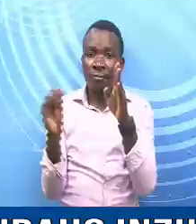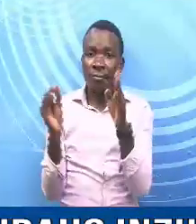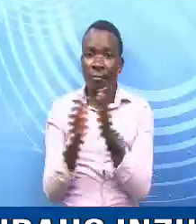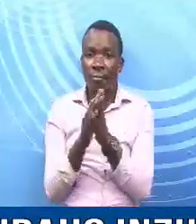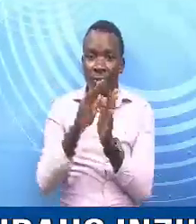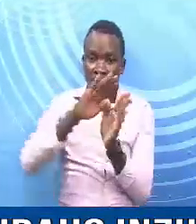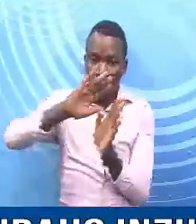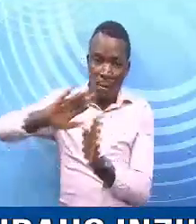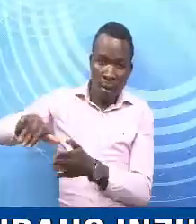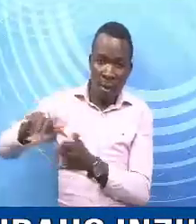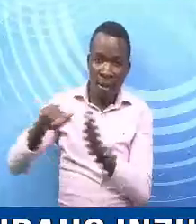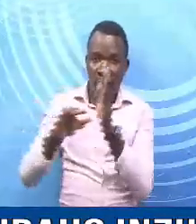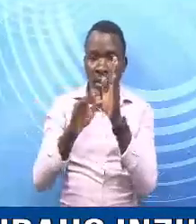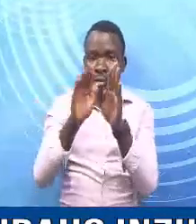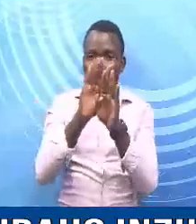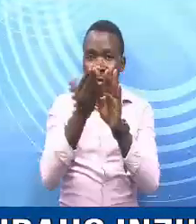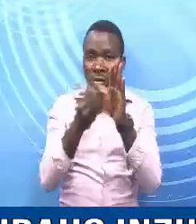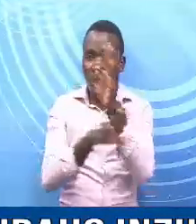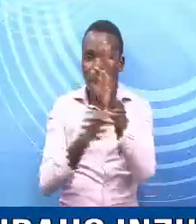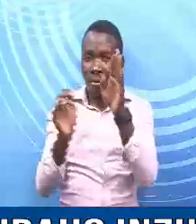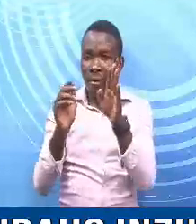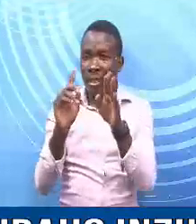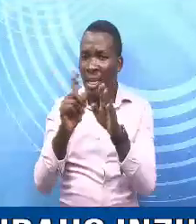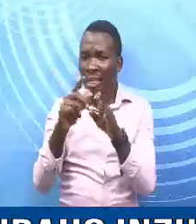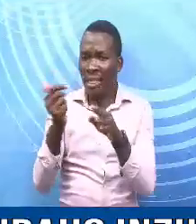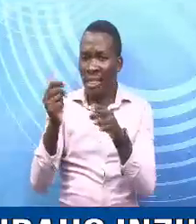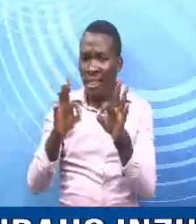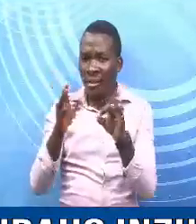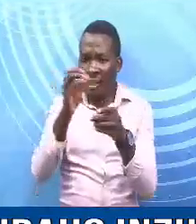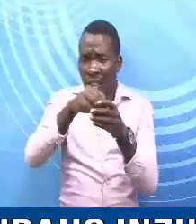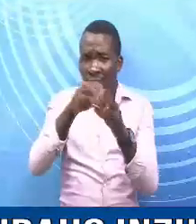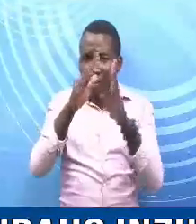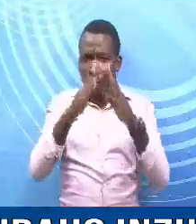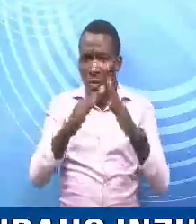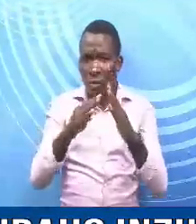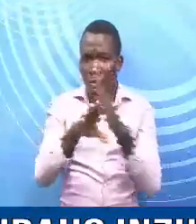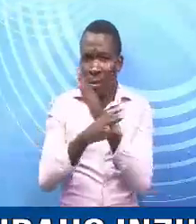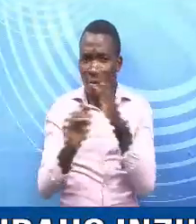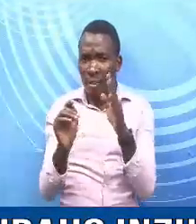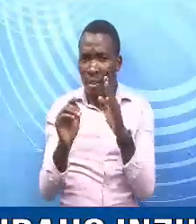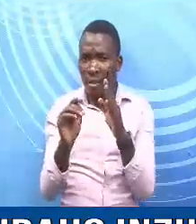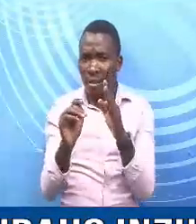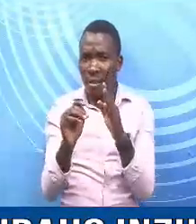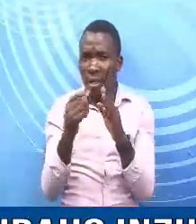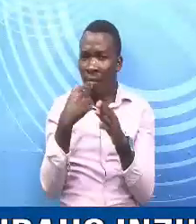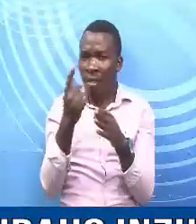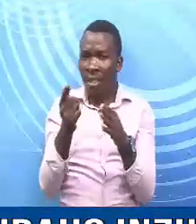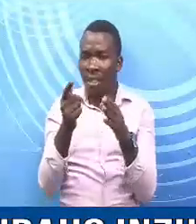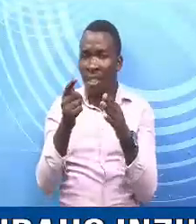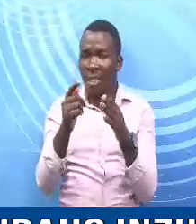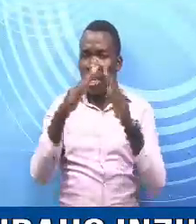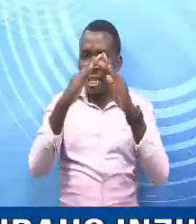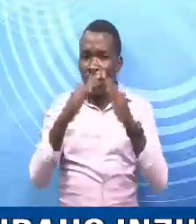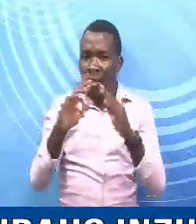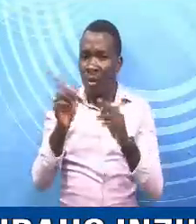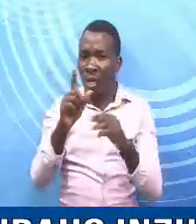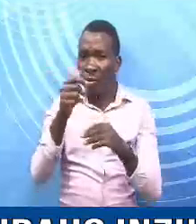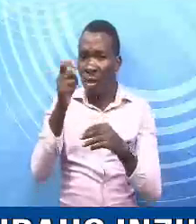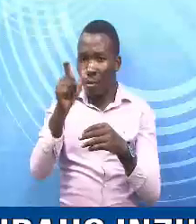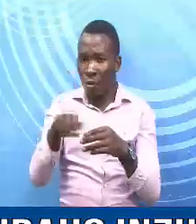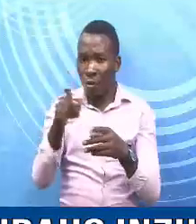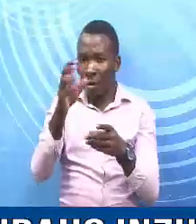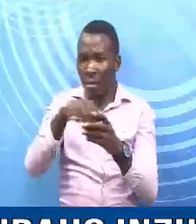usibye urugi rwajyanywe nta kindi cyari kiri mu nzu ngo nabyo babitware oya inzu nta mupanga yari ifite yari maze